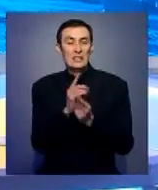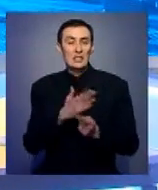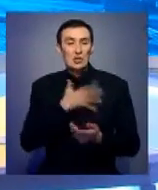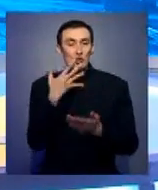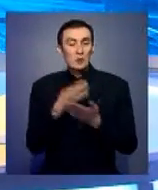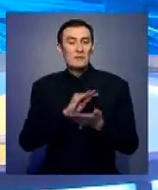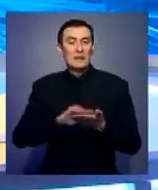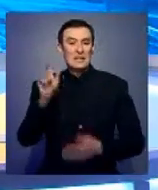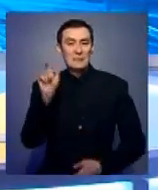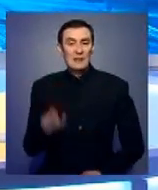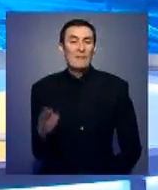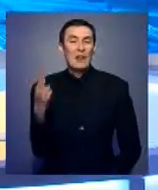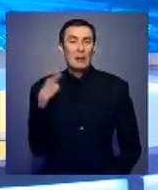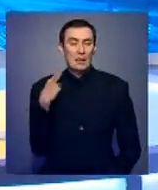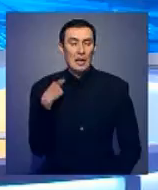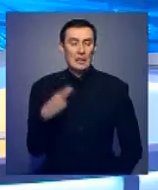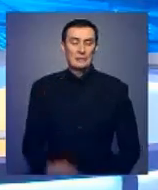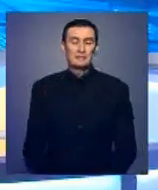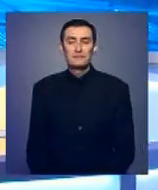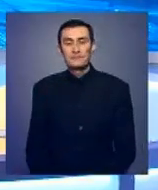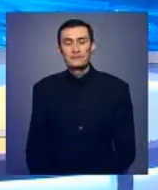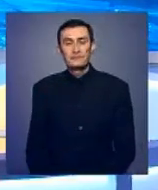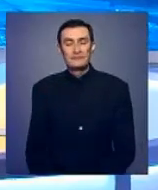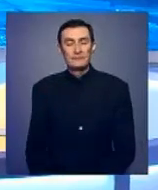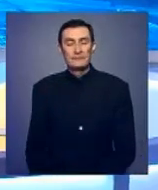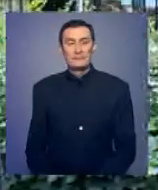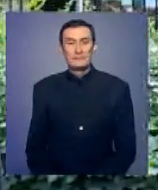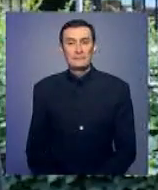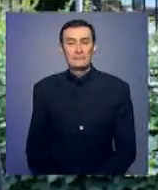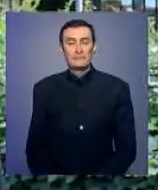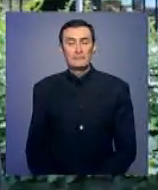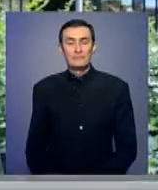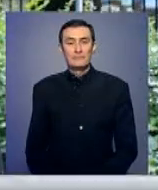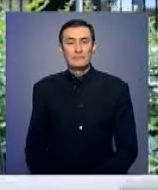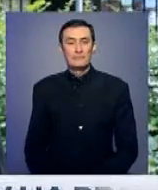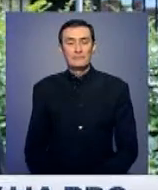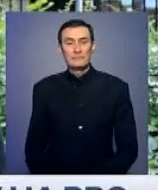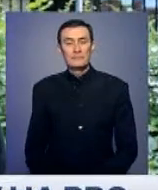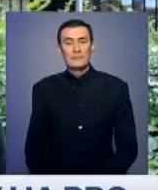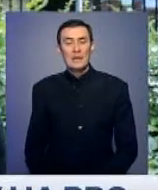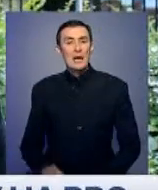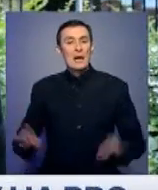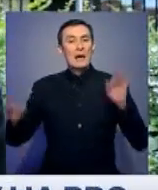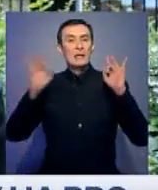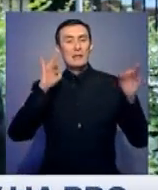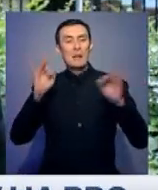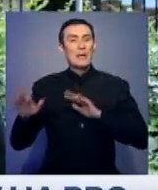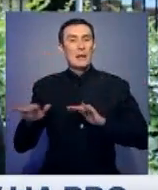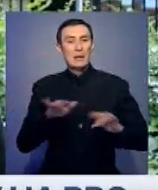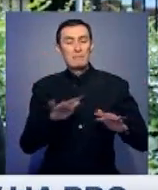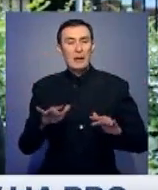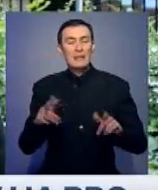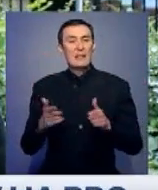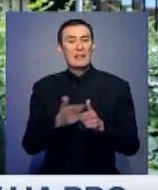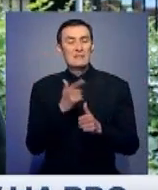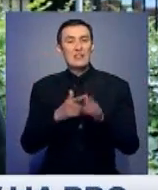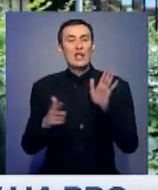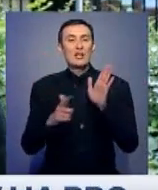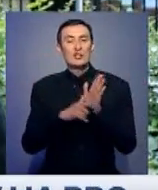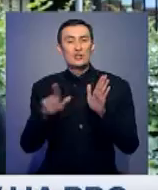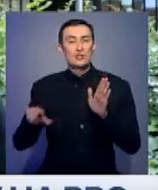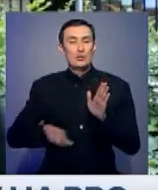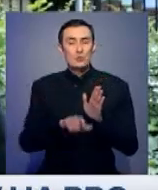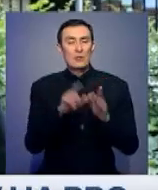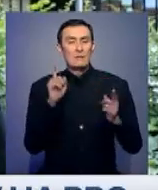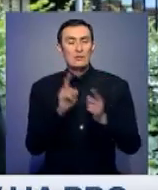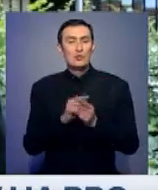наш корреспондент в Великобритании Галымжан Караманулы. Рекламная кампания носит название «Жильцу навстречу